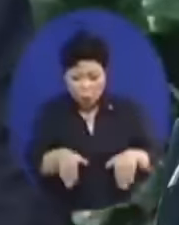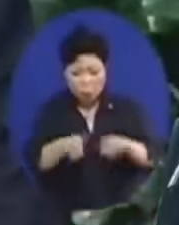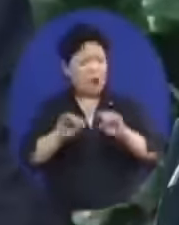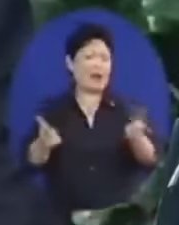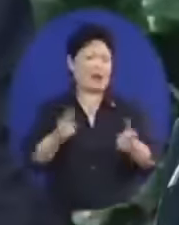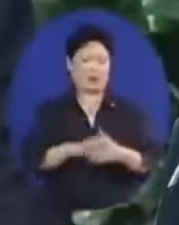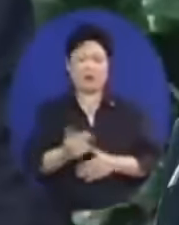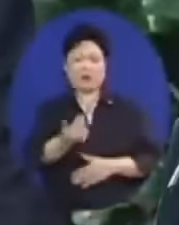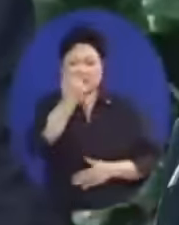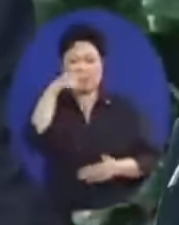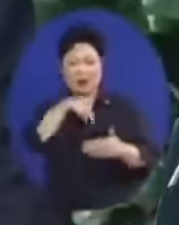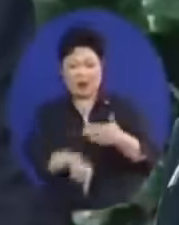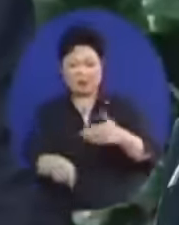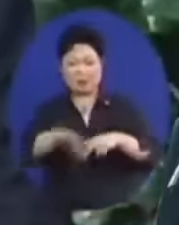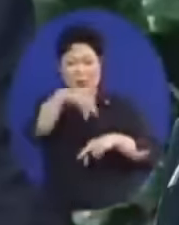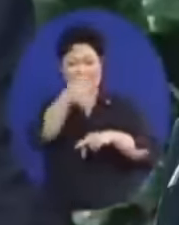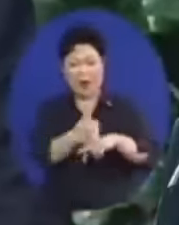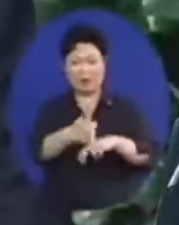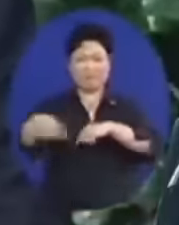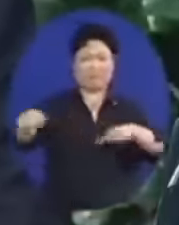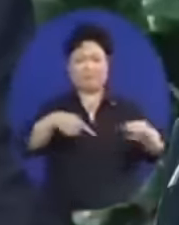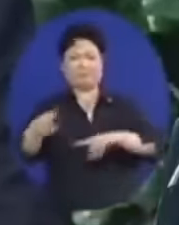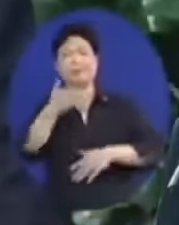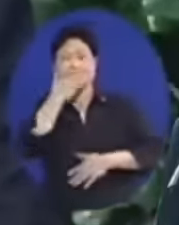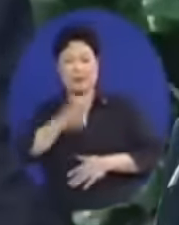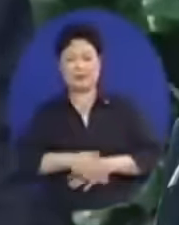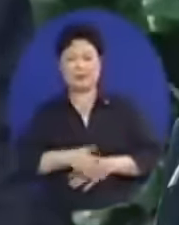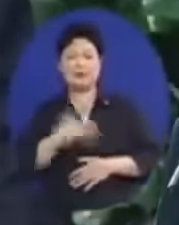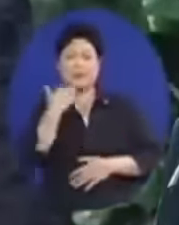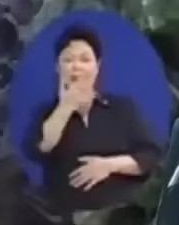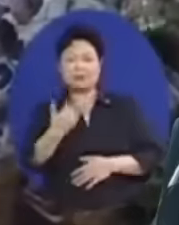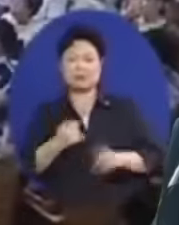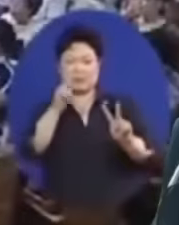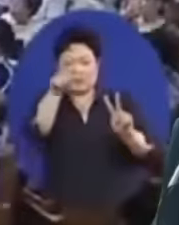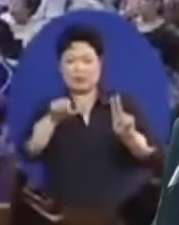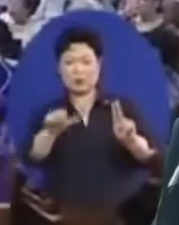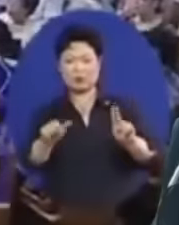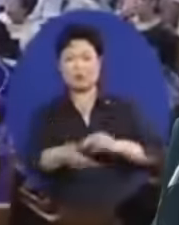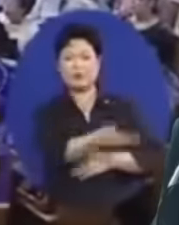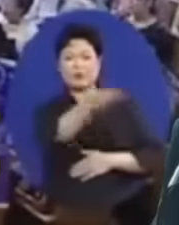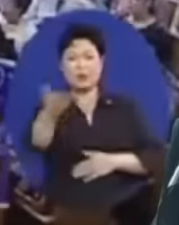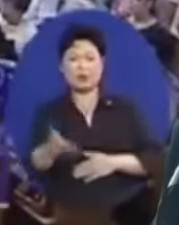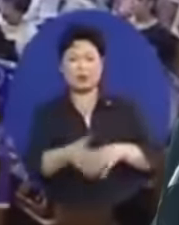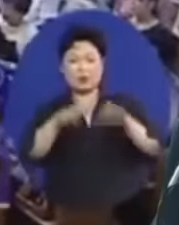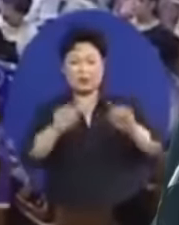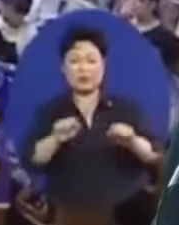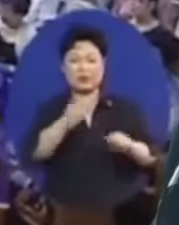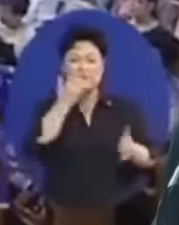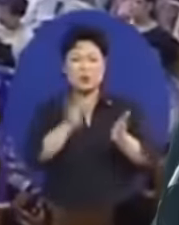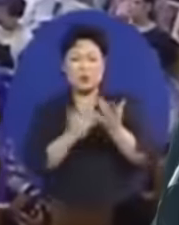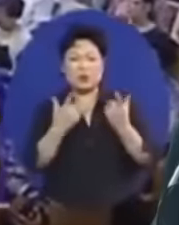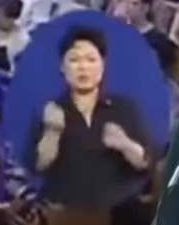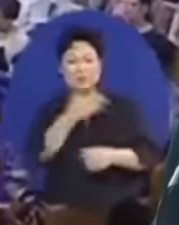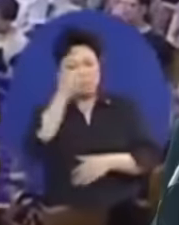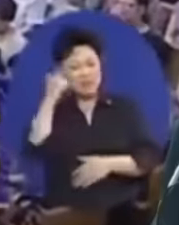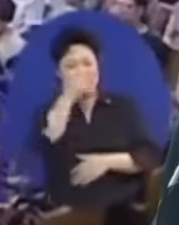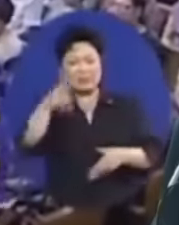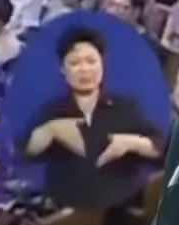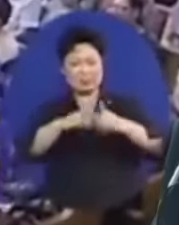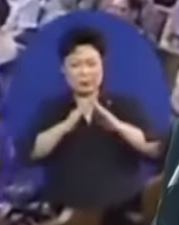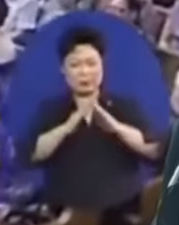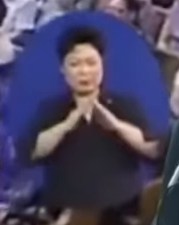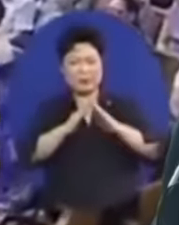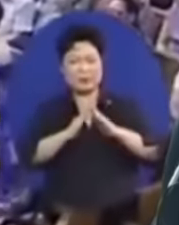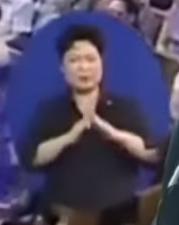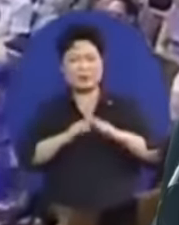않고 생명 안에서 왕노릇하게 된 것입니다. 베드로전서 2장 5절에 너희도 산 돌같이 신령한 집으로 세워지고